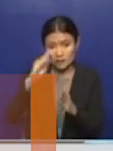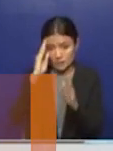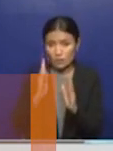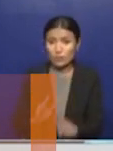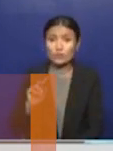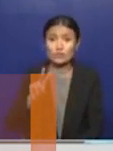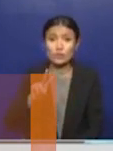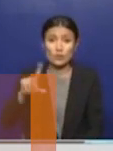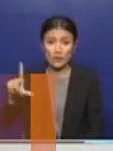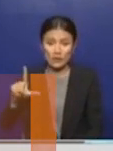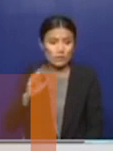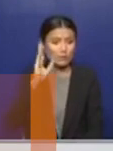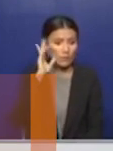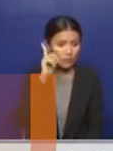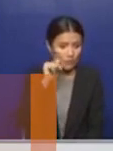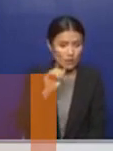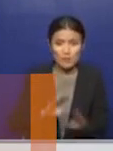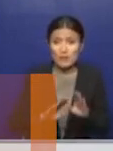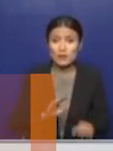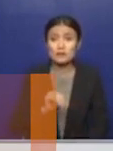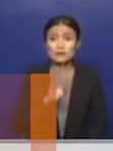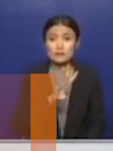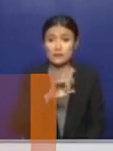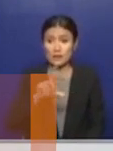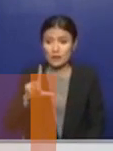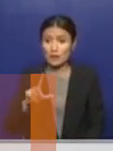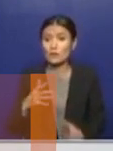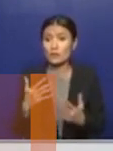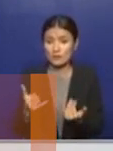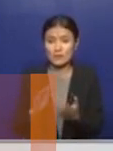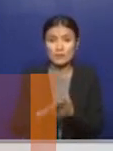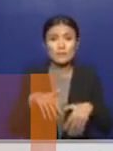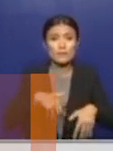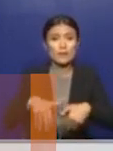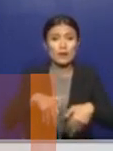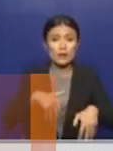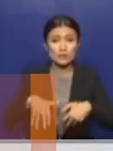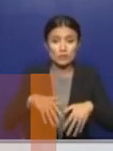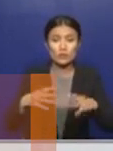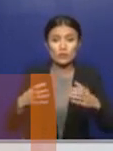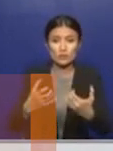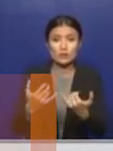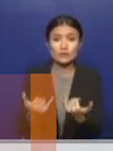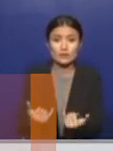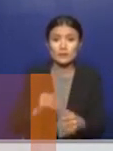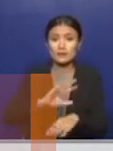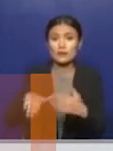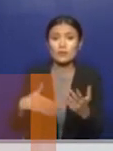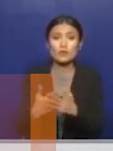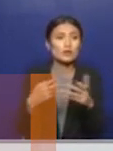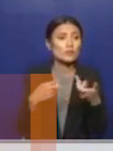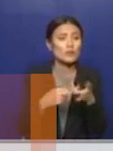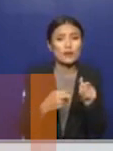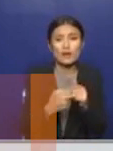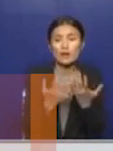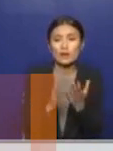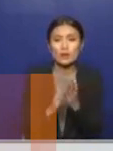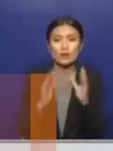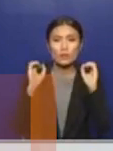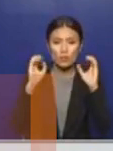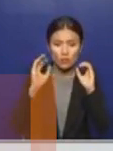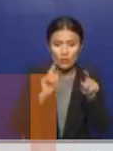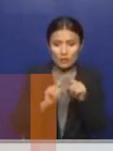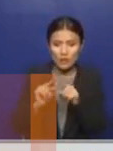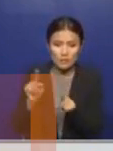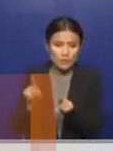กันเนี่ยเกือบ4ล้านคนทั้งหมดทั้งมวลเนี่ยของประชาชนที่กำลังตกอยู่ในภัยคุกคามเนี่ยนะครับเกือบ6ล้านคนผ